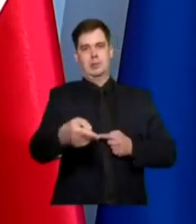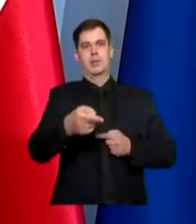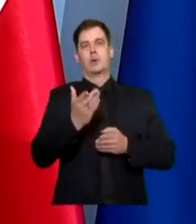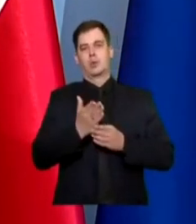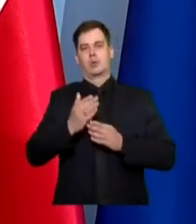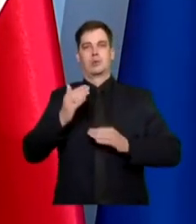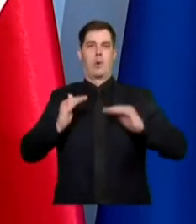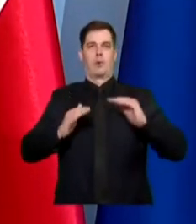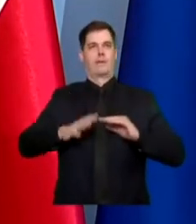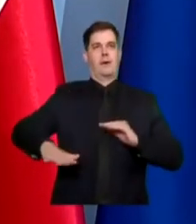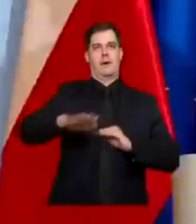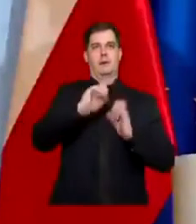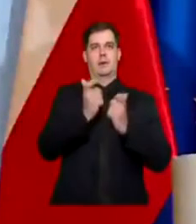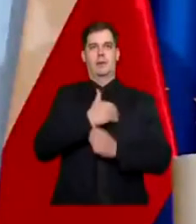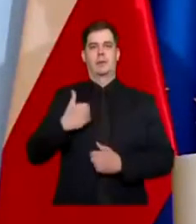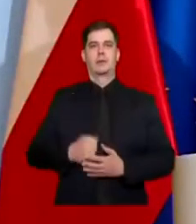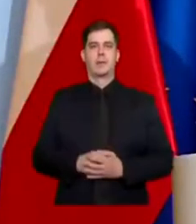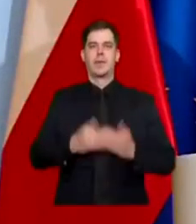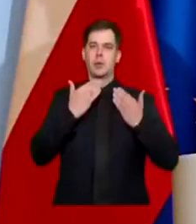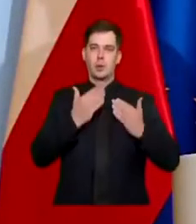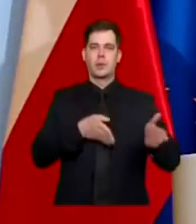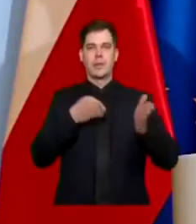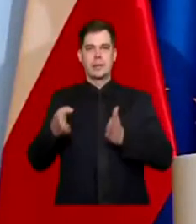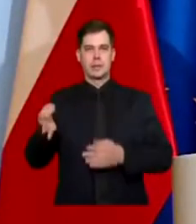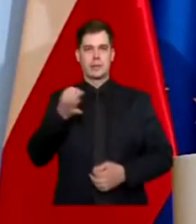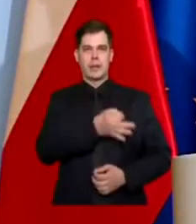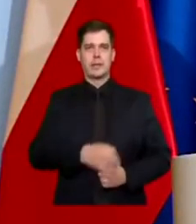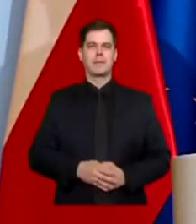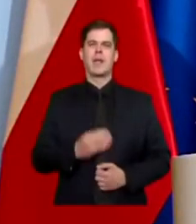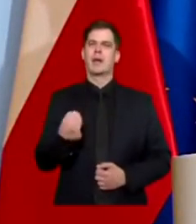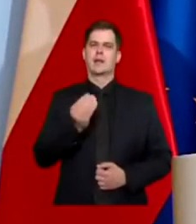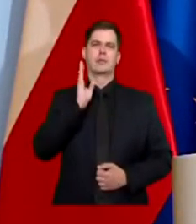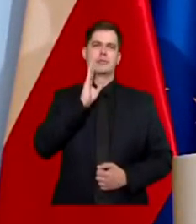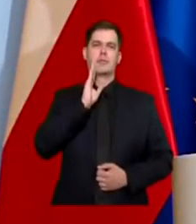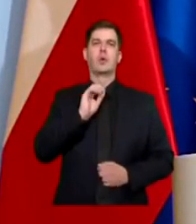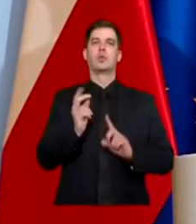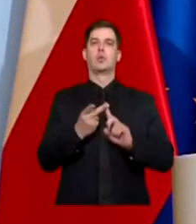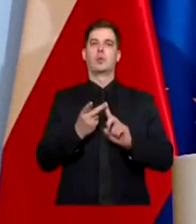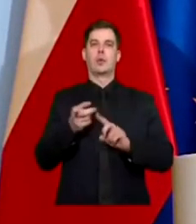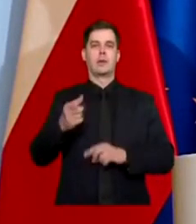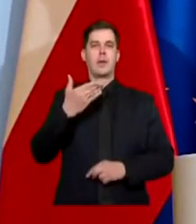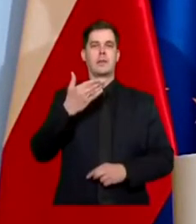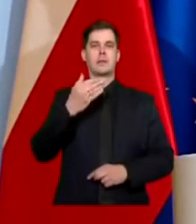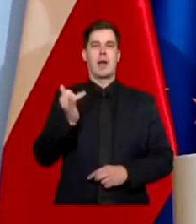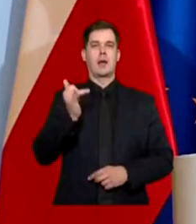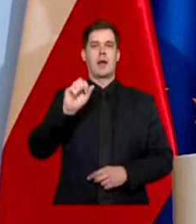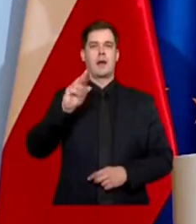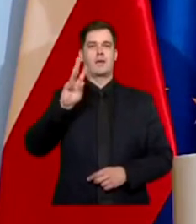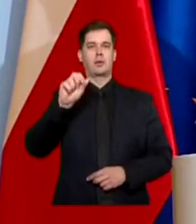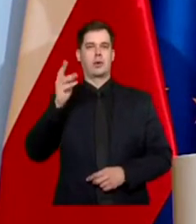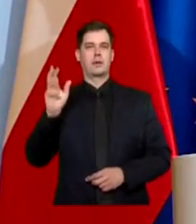obiektywny, porównywalny sposób. Dziękuję bardzo. Proszę o kolejne pytanie. Jeszcze jedno pytanie, które wpłynęło od pani redaktor Maji Wójcikowskiej